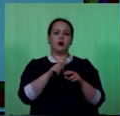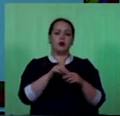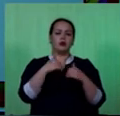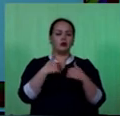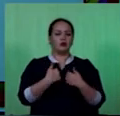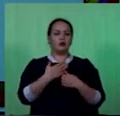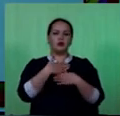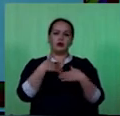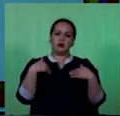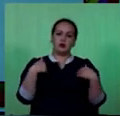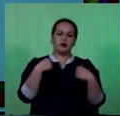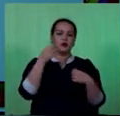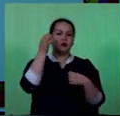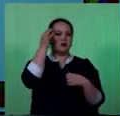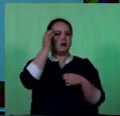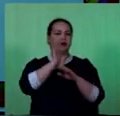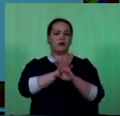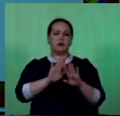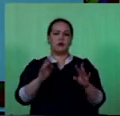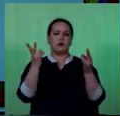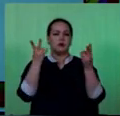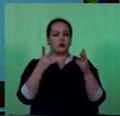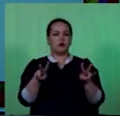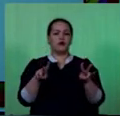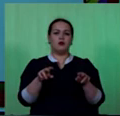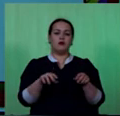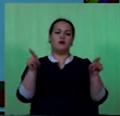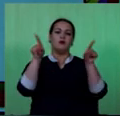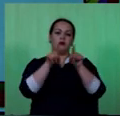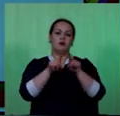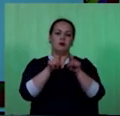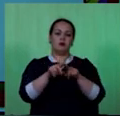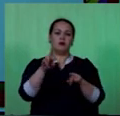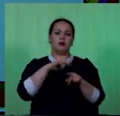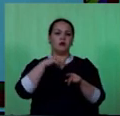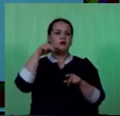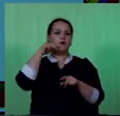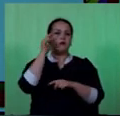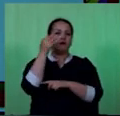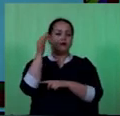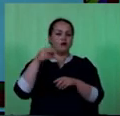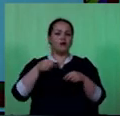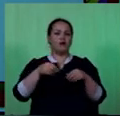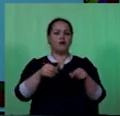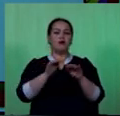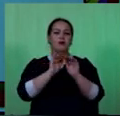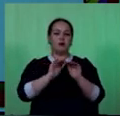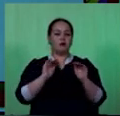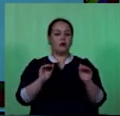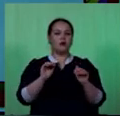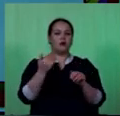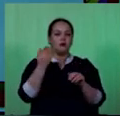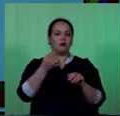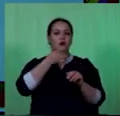хотят не вспоминай не надо все равно я вишню посажу ребята вам понравилось